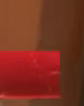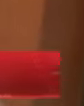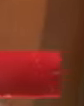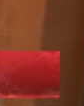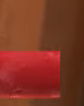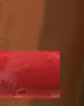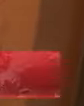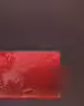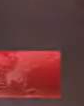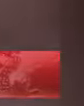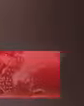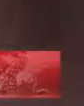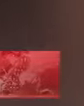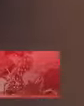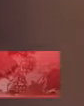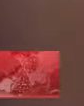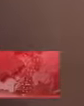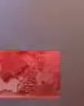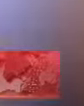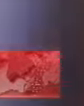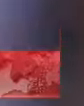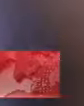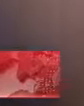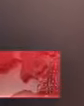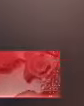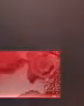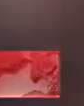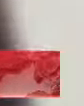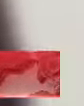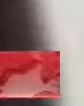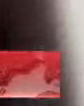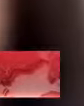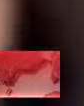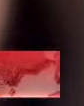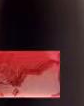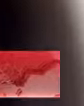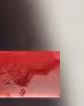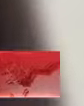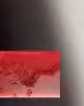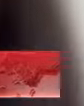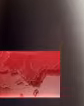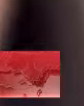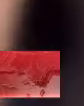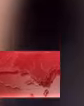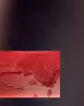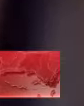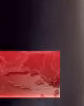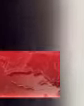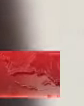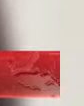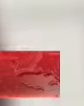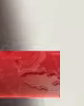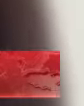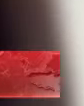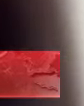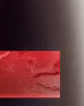Перестрелка в головном офисе Wildberries. Полиция задержала 6 человек. Вооруженные люди ворвались в наш офис,